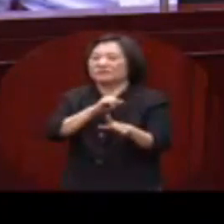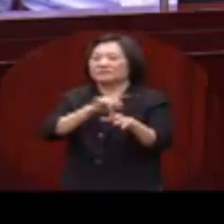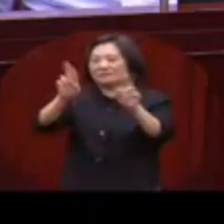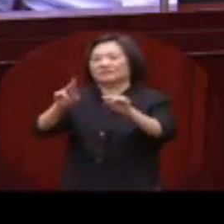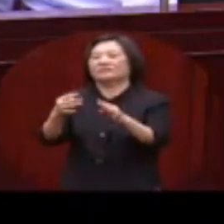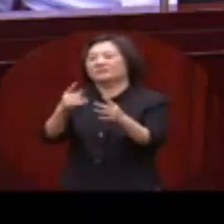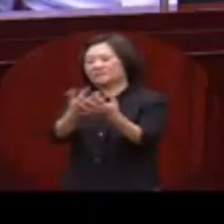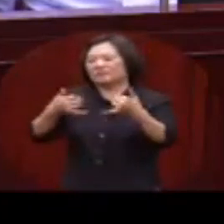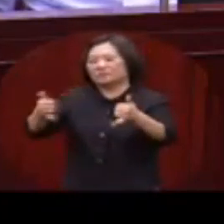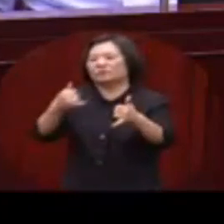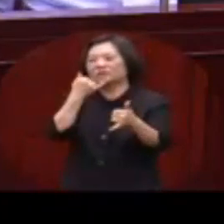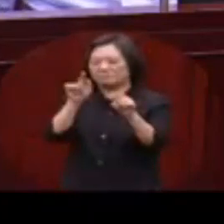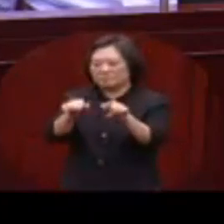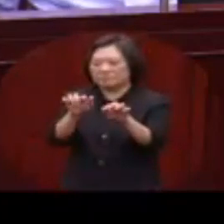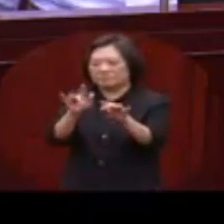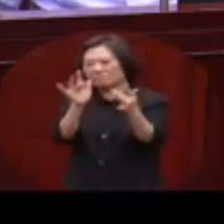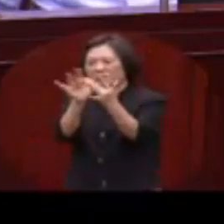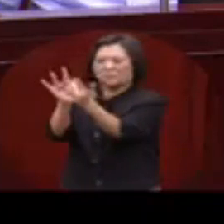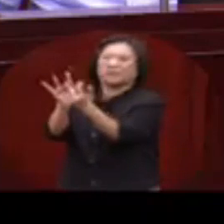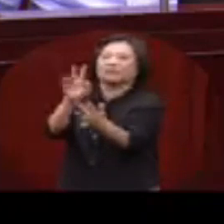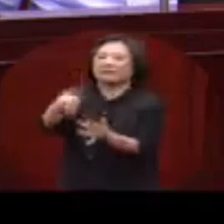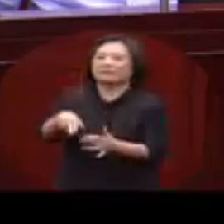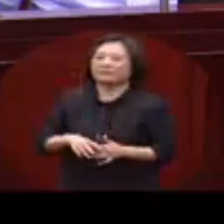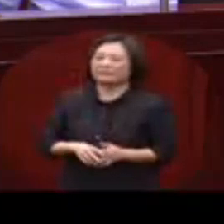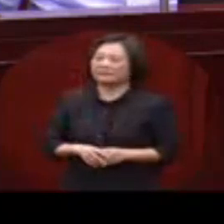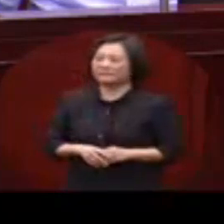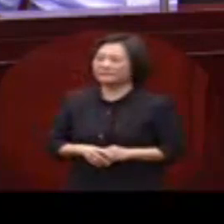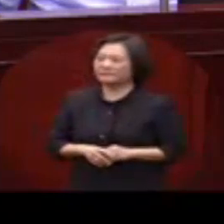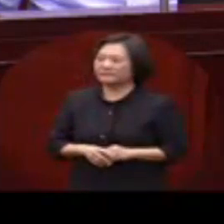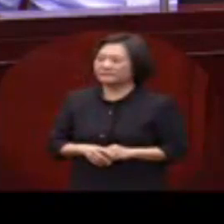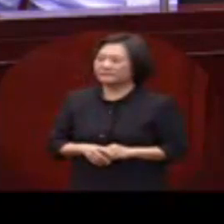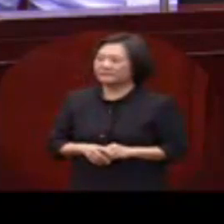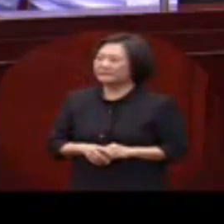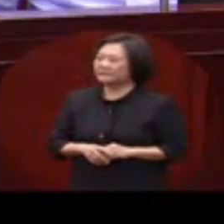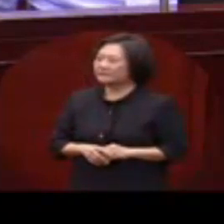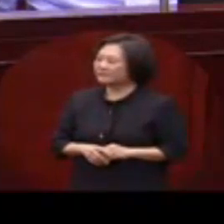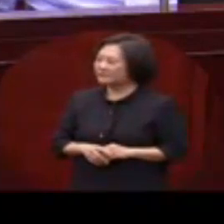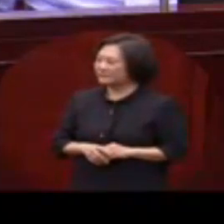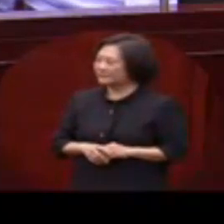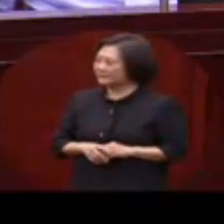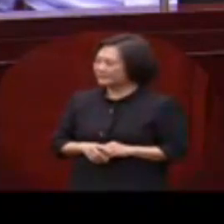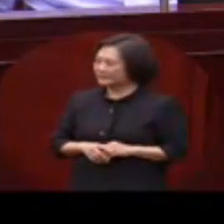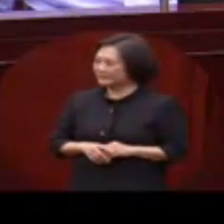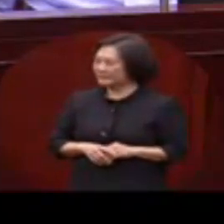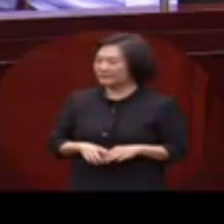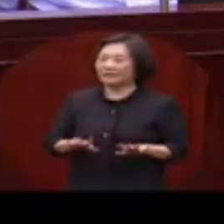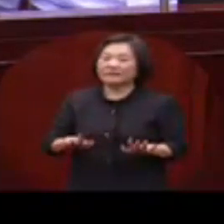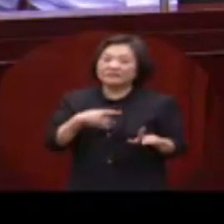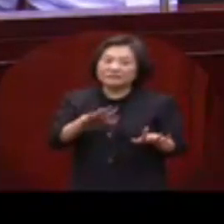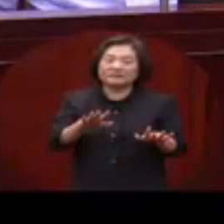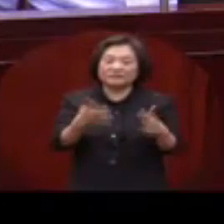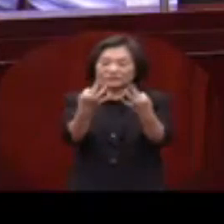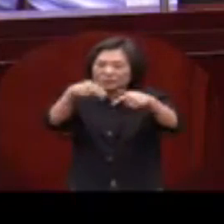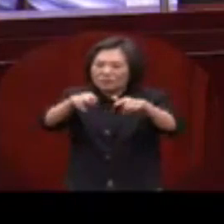上网。因为没有这样的话你知道我们那个因为数位落差你